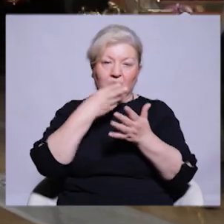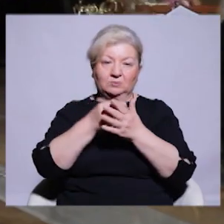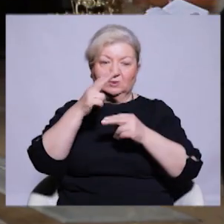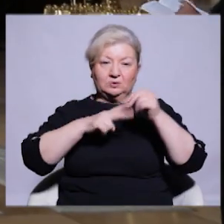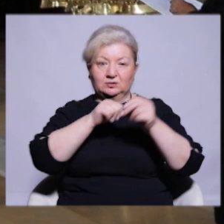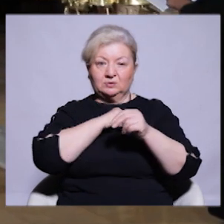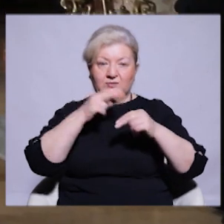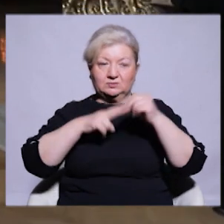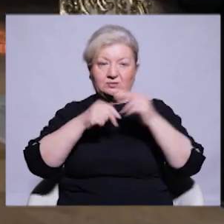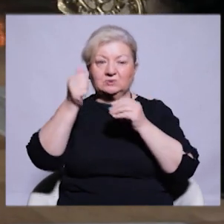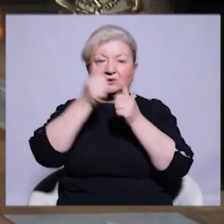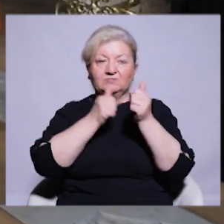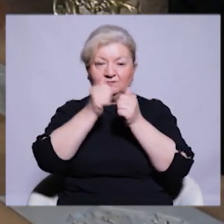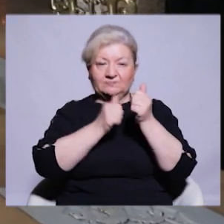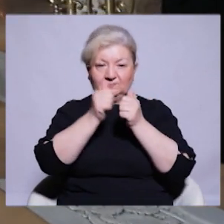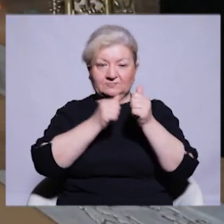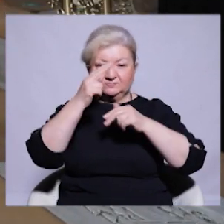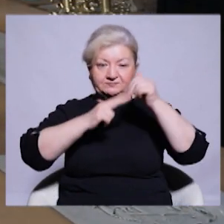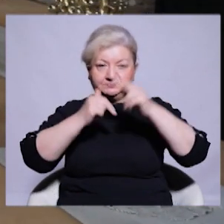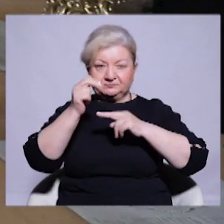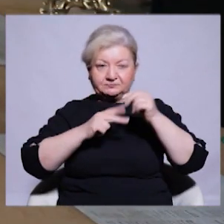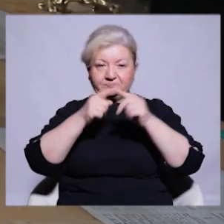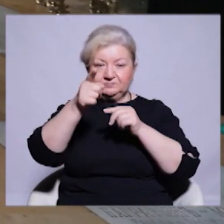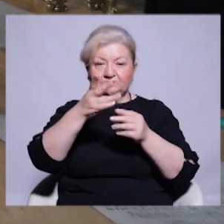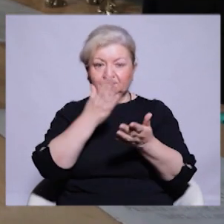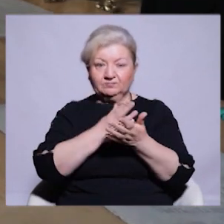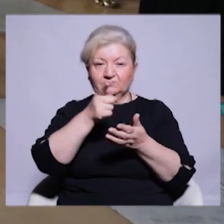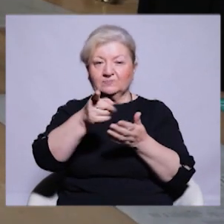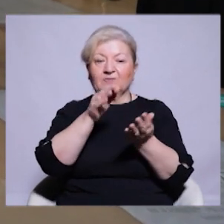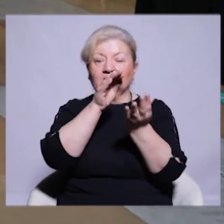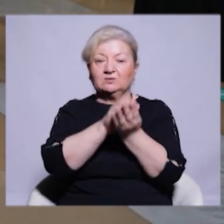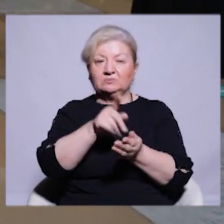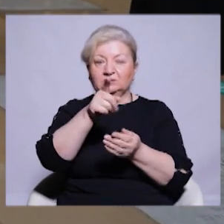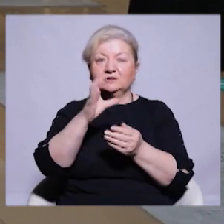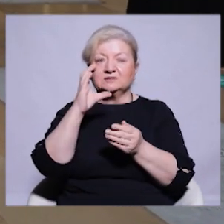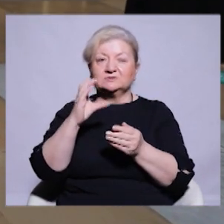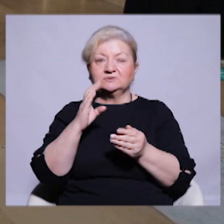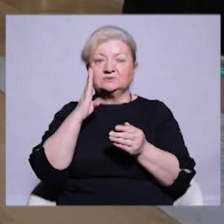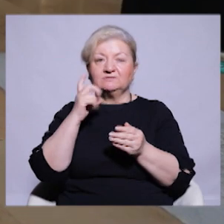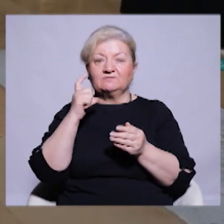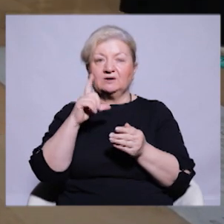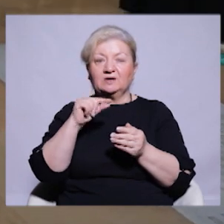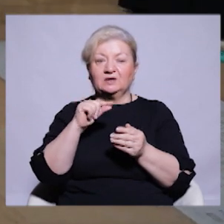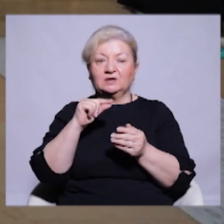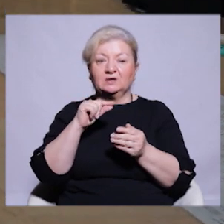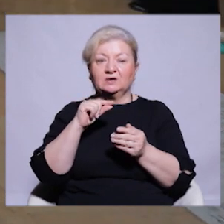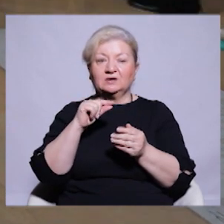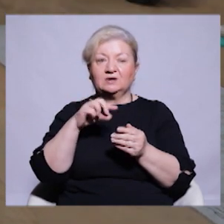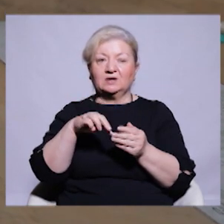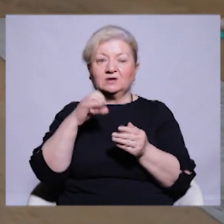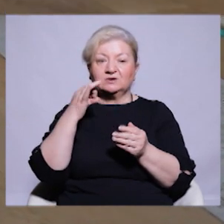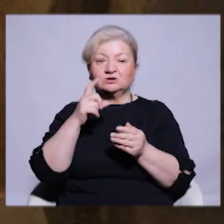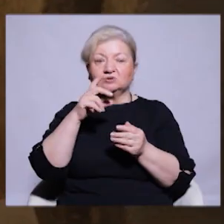აგებულ ქვის ტაძარში. აქვე მინდა ბავშვებო გითხრათ, რომ სვეტი ცხოველში ვინც ყოფილხართ, აუცილებლად მინდა იცოდეთ,